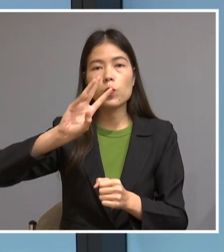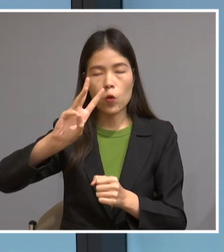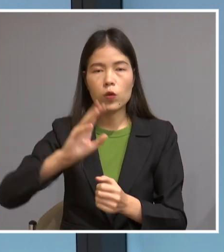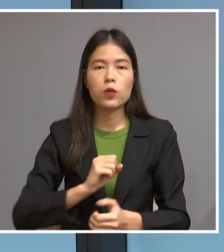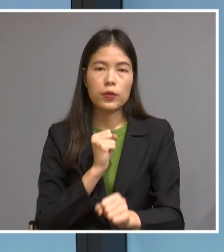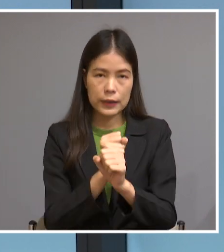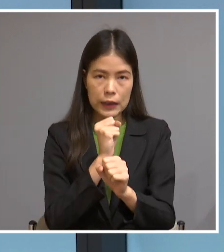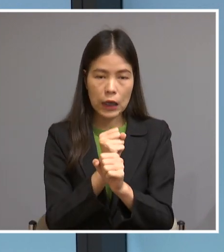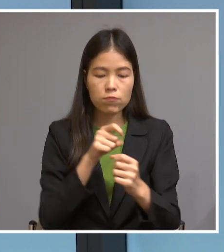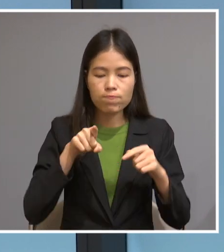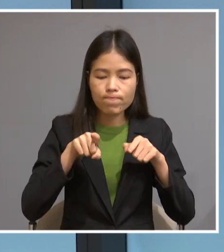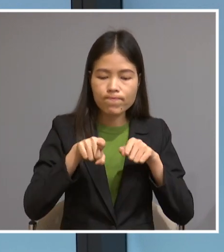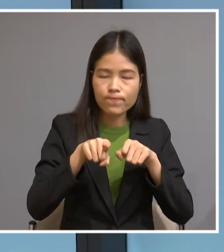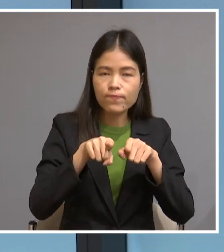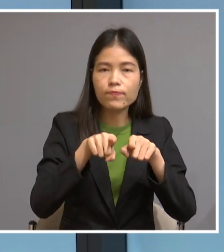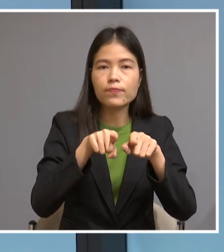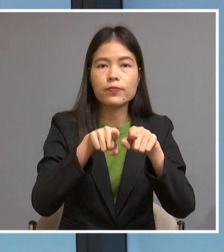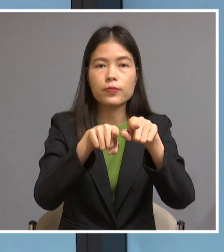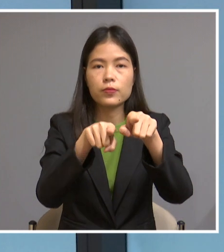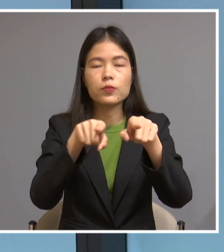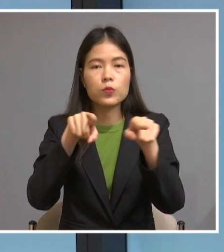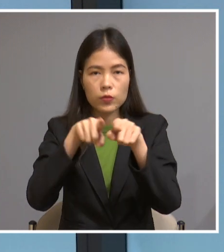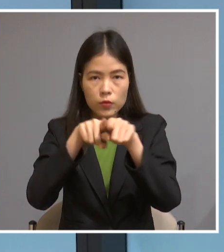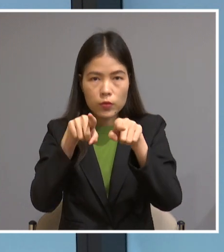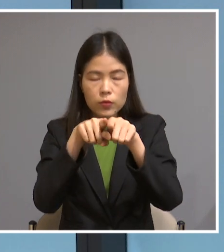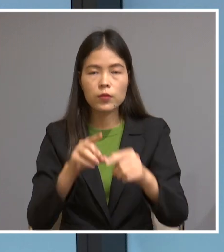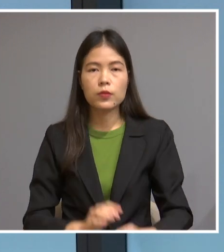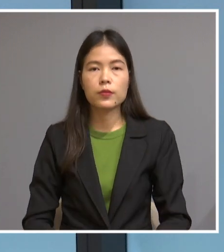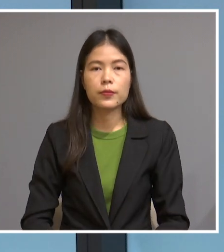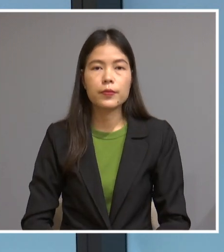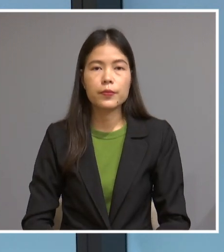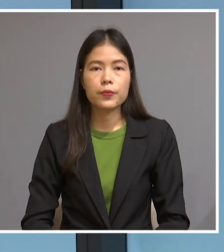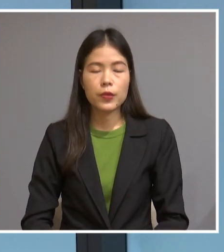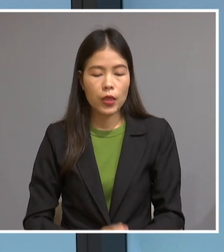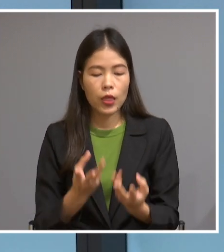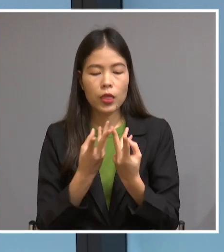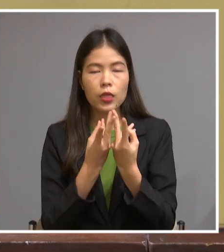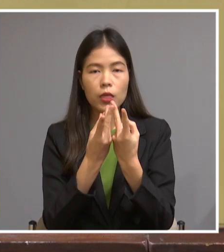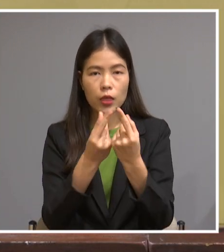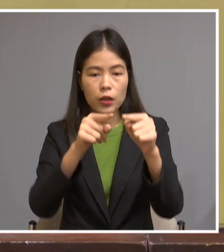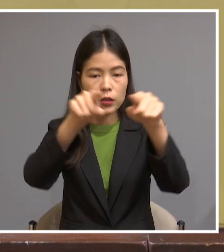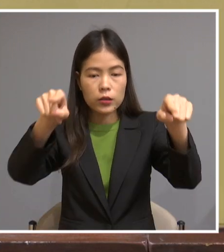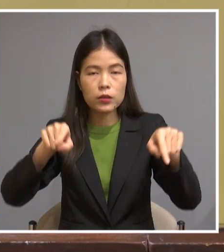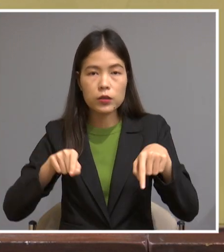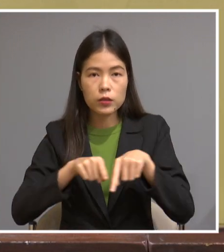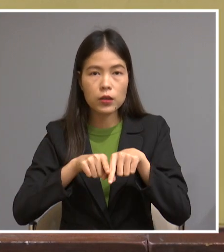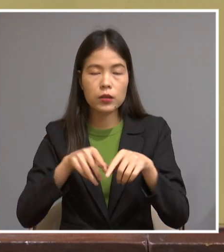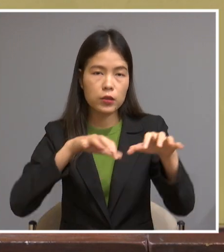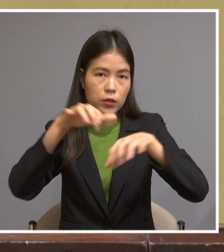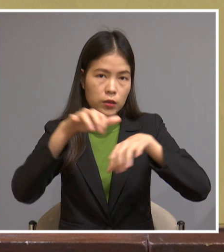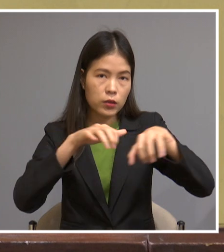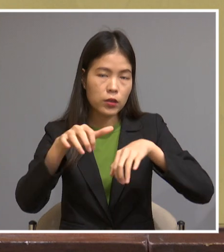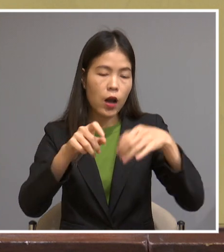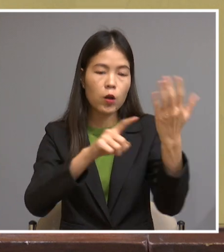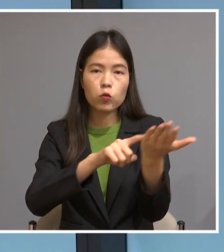เรากจะทําควบคู่ไปกับการจัดกรรมสิทธิ์ที่ดินซึ่งก่อนจะจัดส่งให้คณะกรรมการ